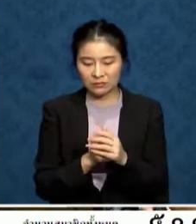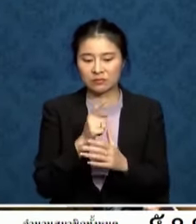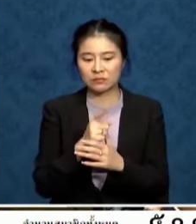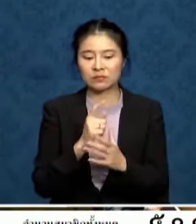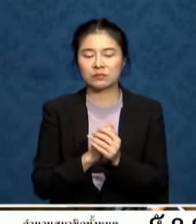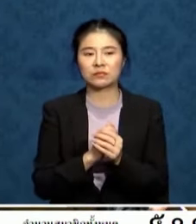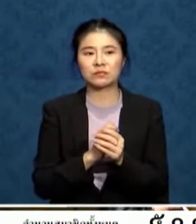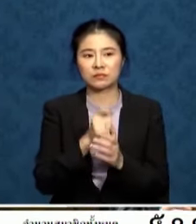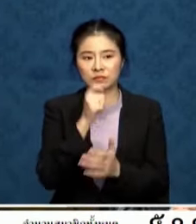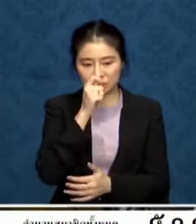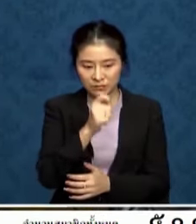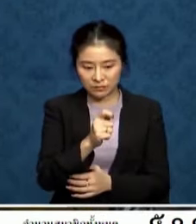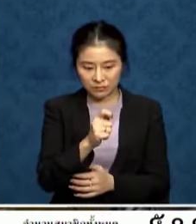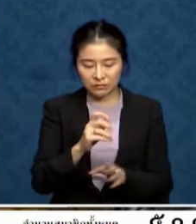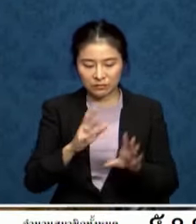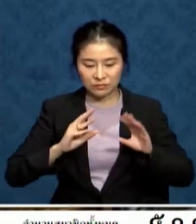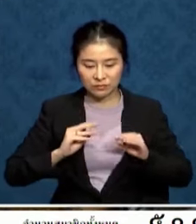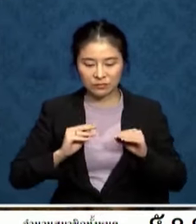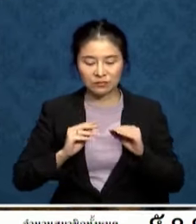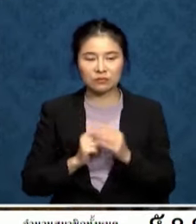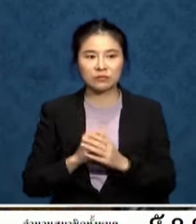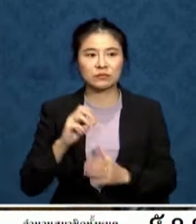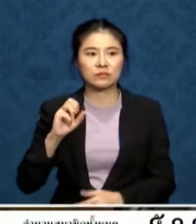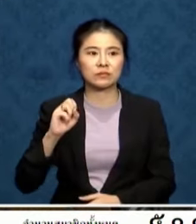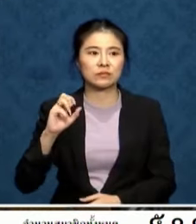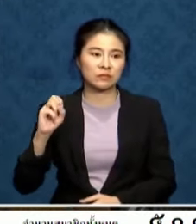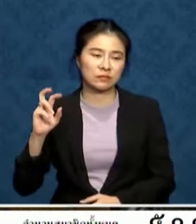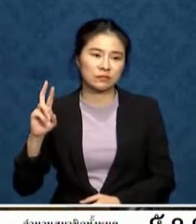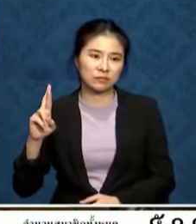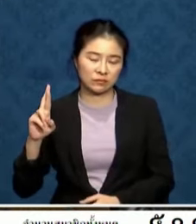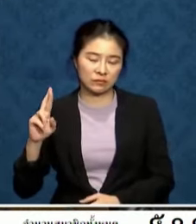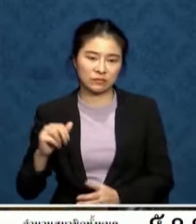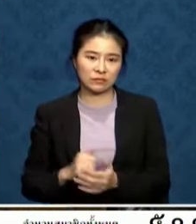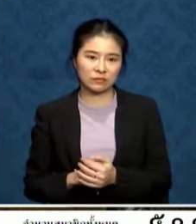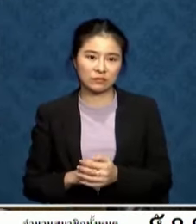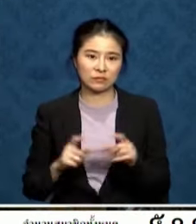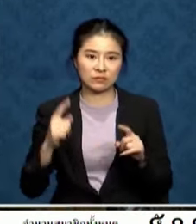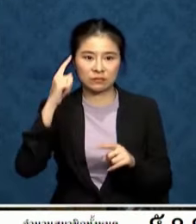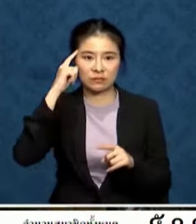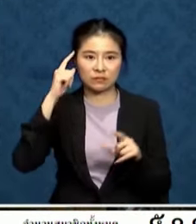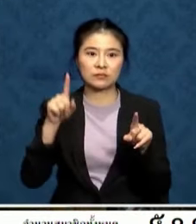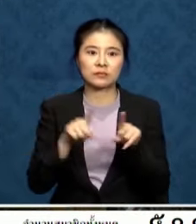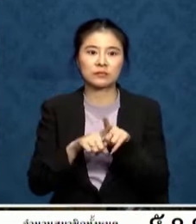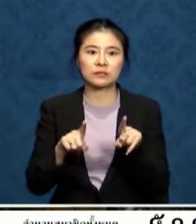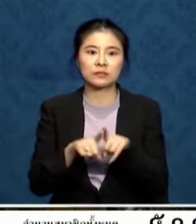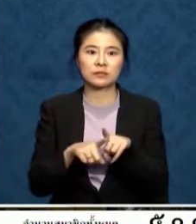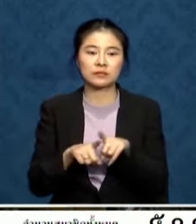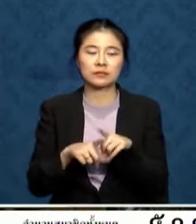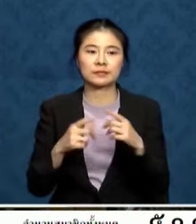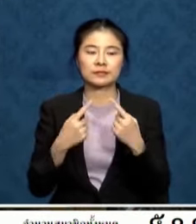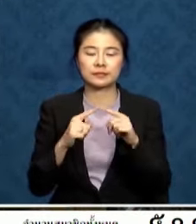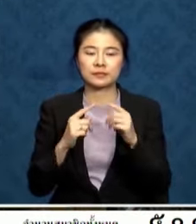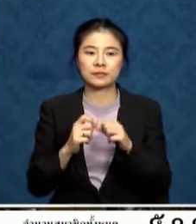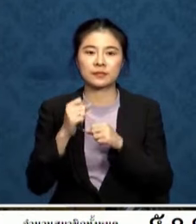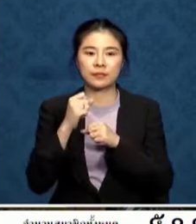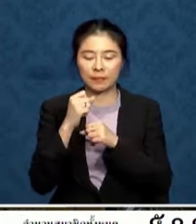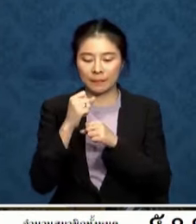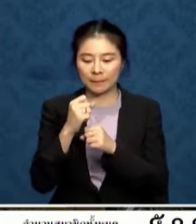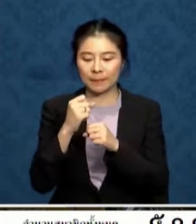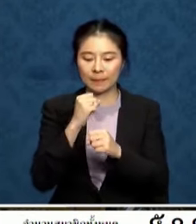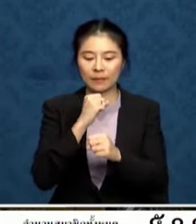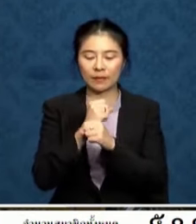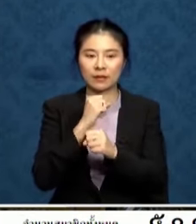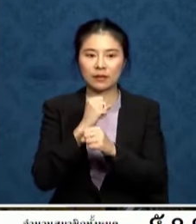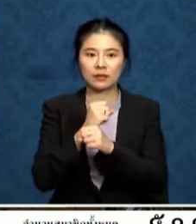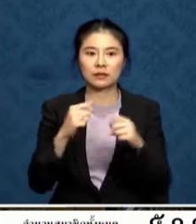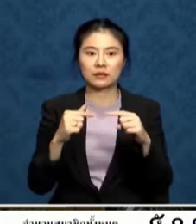ของสสล.ซึ่งมาจากประชาชนเหมือนกันปลายทางเราเหมือนกันแต่สิ่งที่เราพยายามที่จะทำ